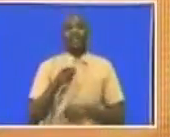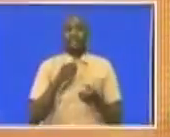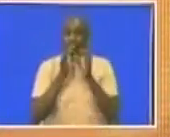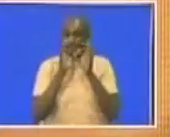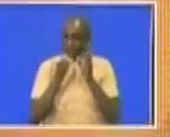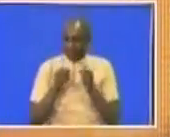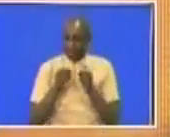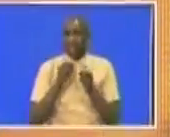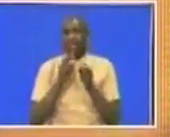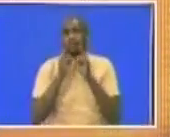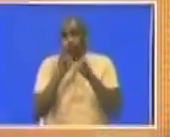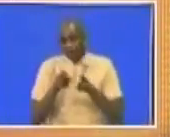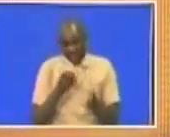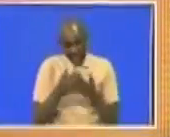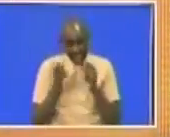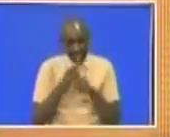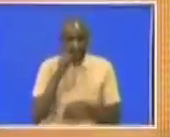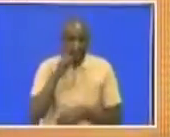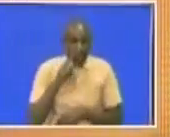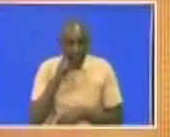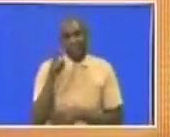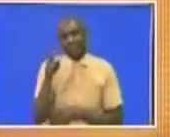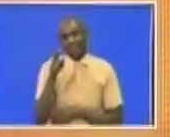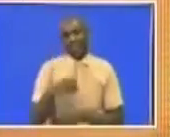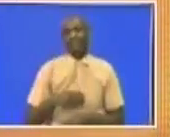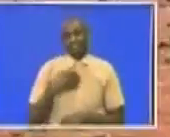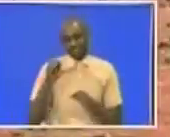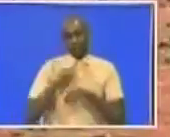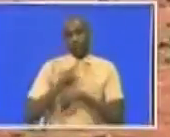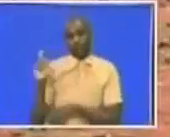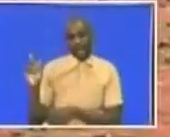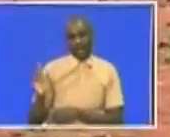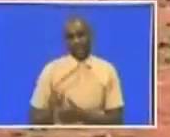Victor na hii hapa taarifa yake.